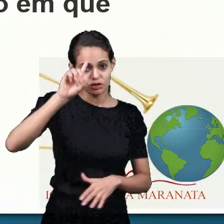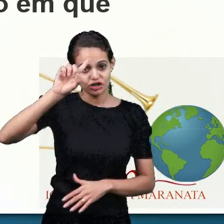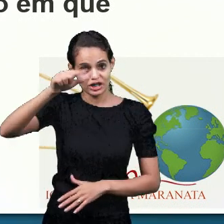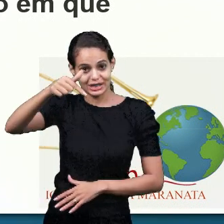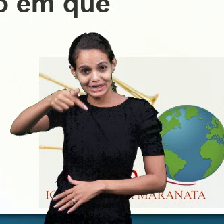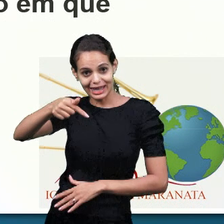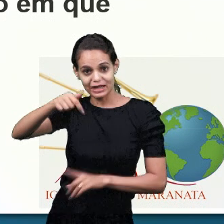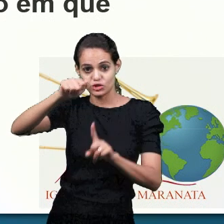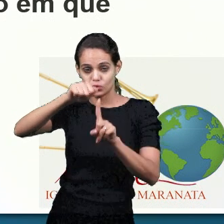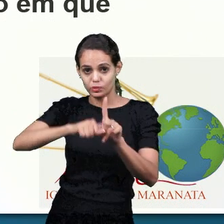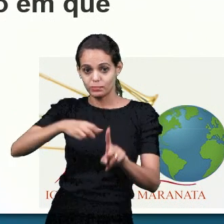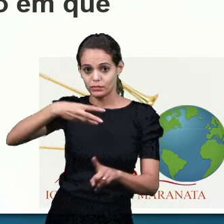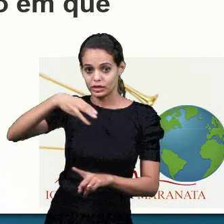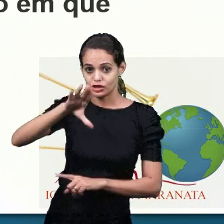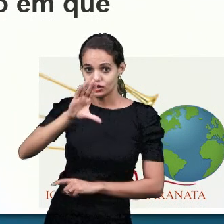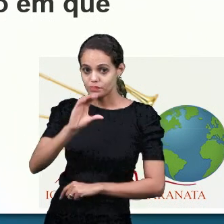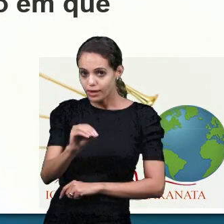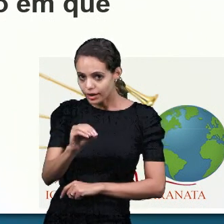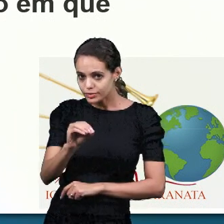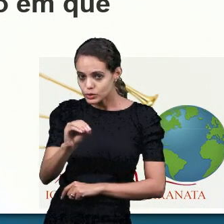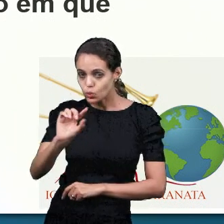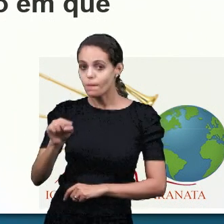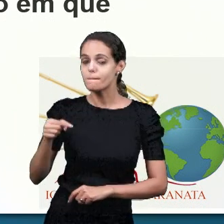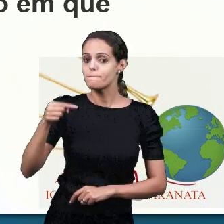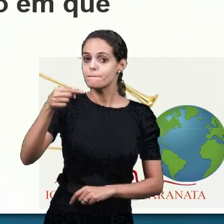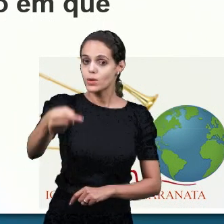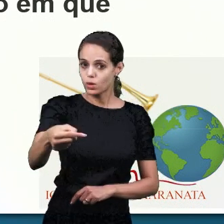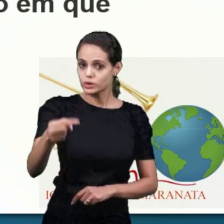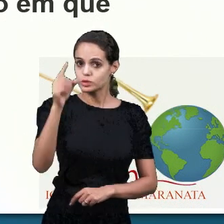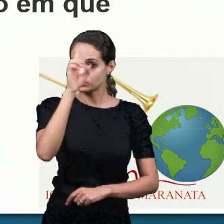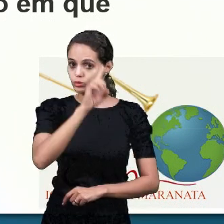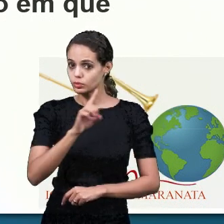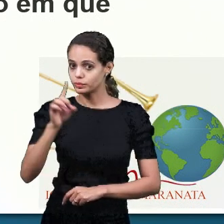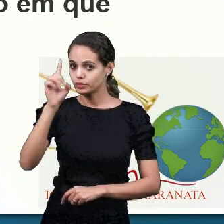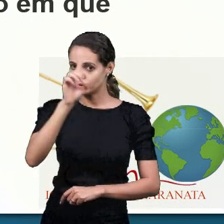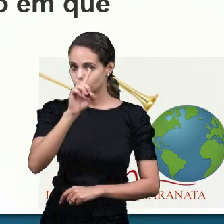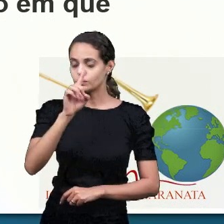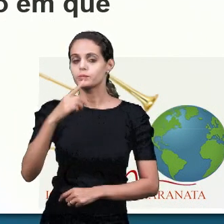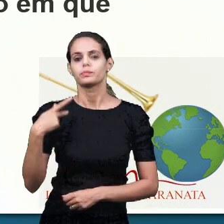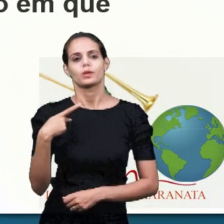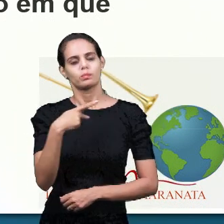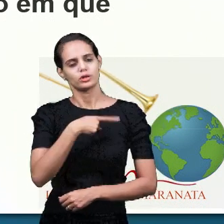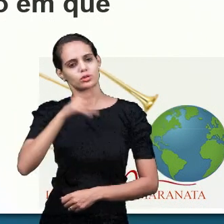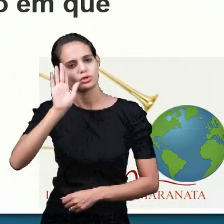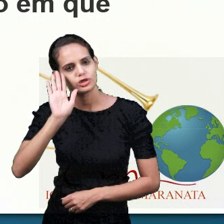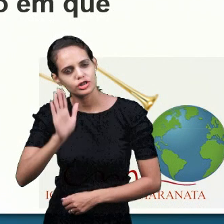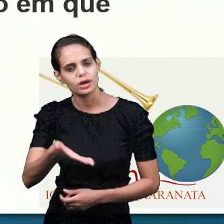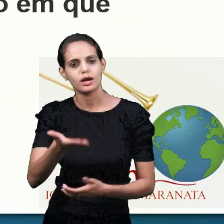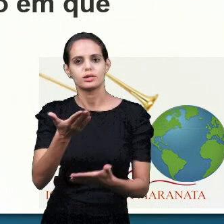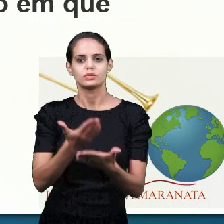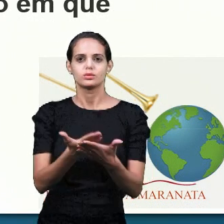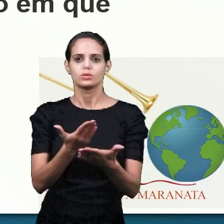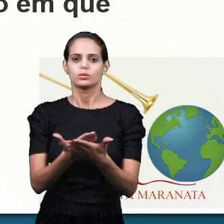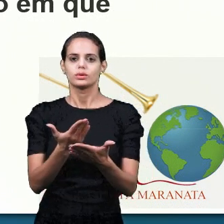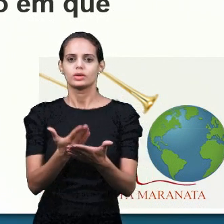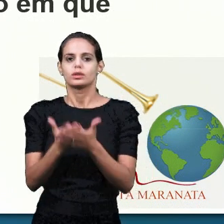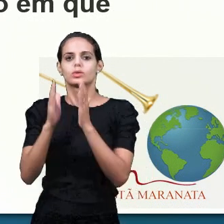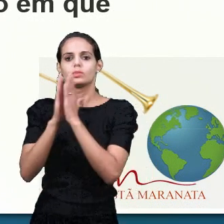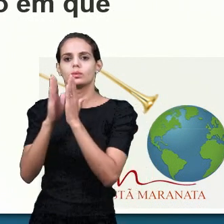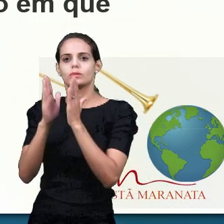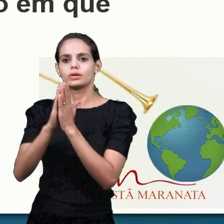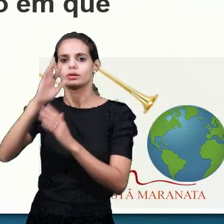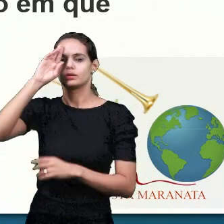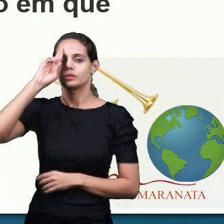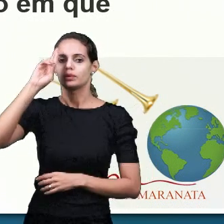Donc, cette suggestion de message, c'est pour le dimanche prochain. Le pasteur peut déjà étudier, chercher le Seigneur, ou trouver